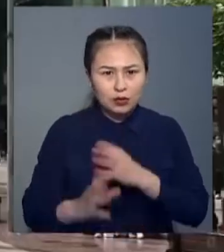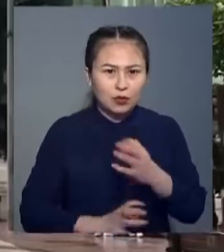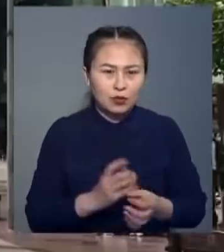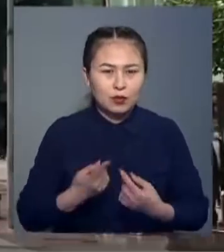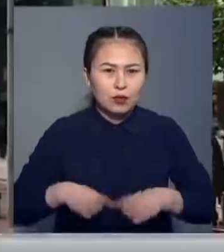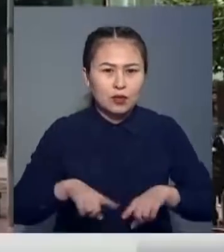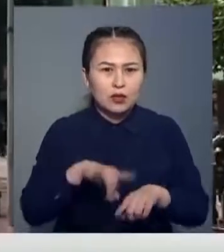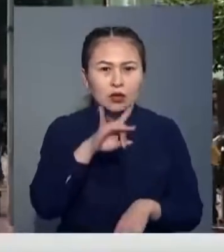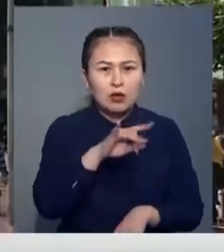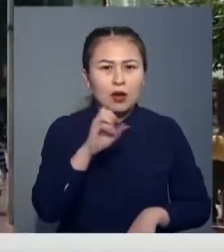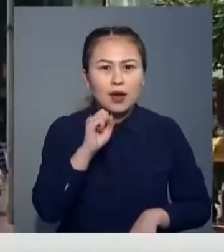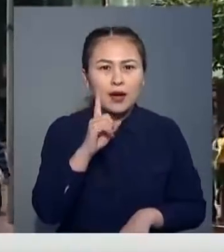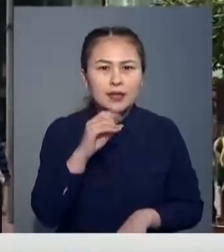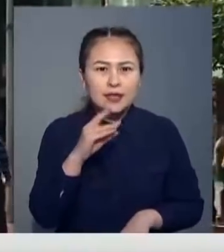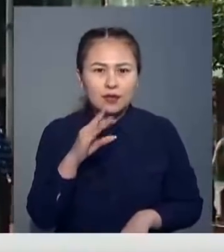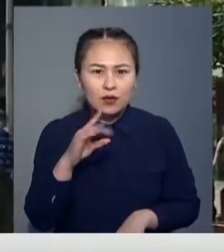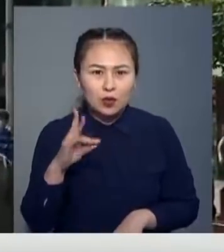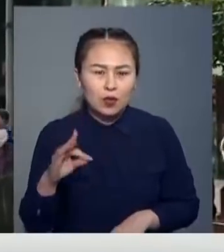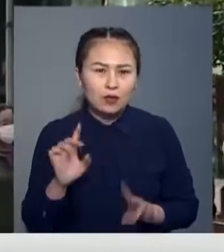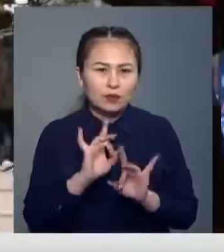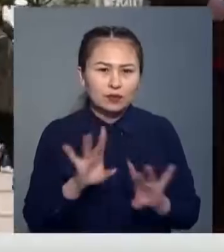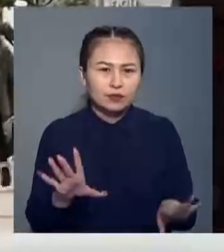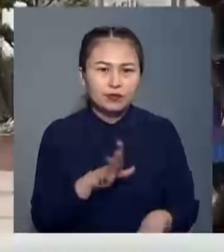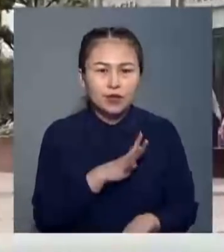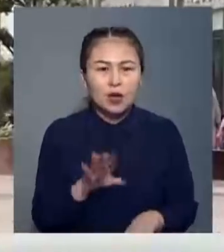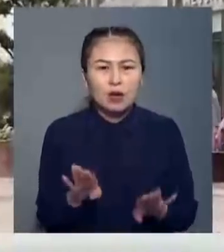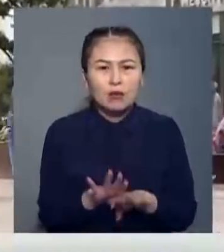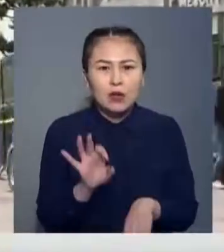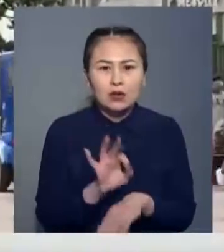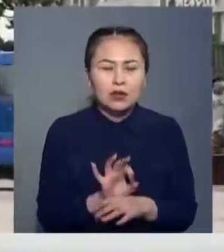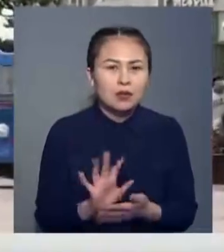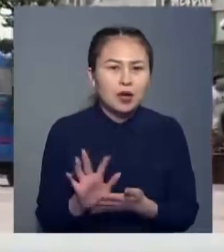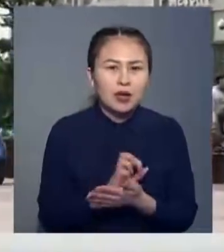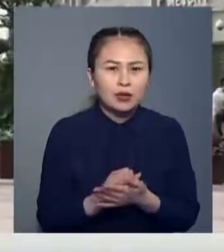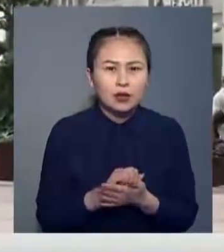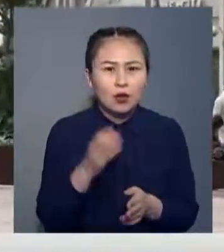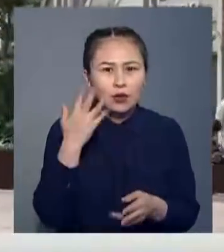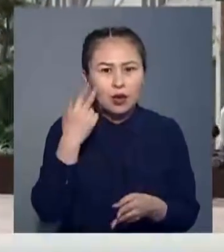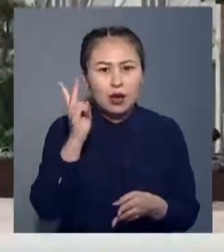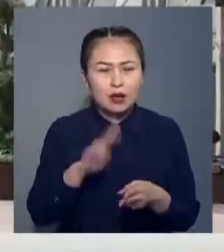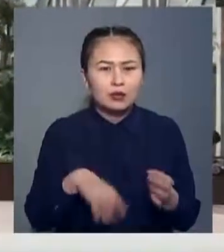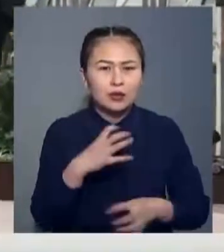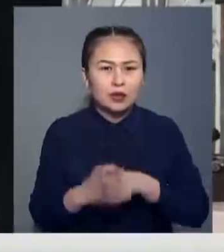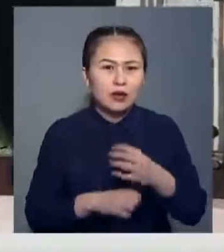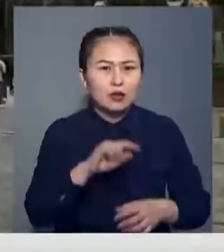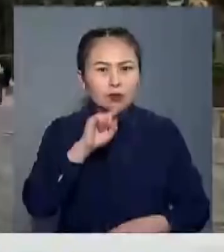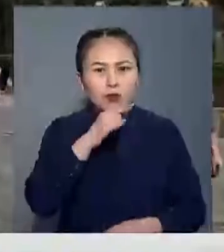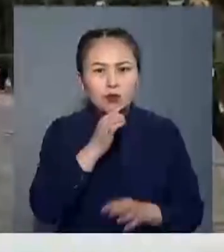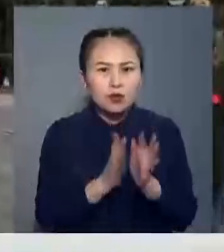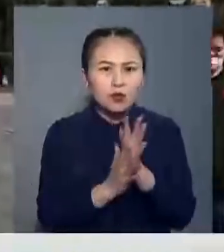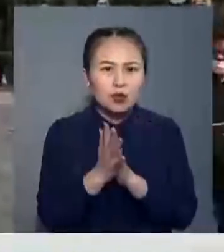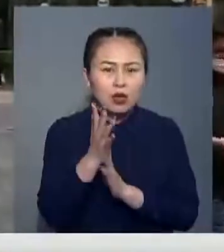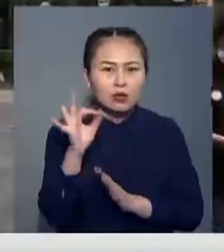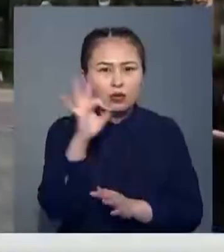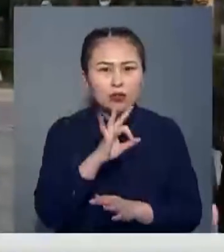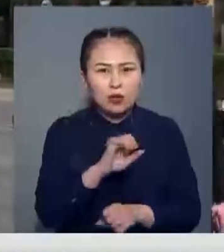Дүниежүзілік сауда ұйымының басшысы Роберто Азеведо осындай пікірде. Оның айтуынша, пандемия аяқталғаннан кейін әлем елдерінің экономикалық